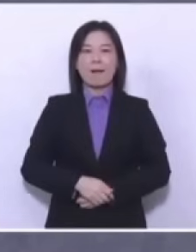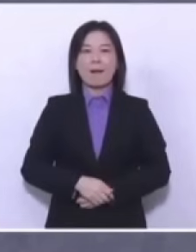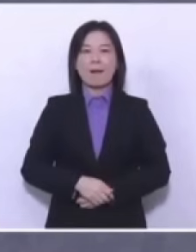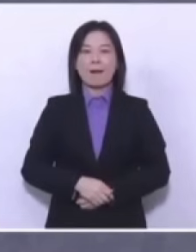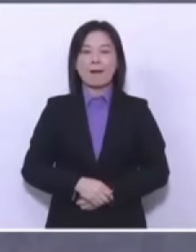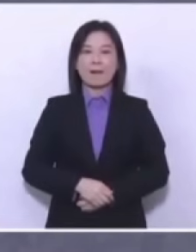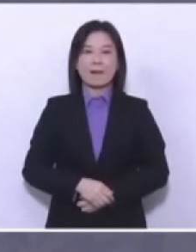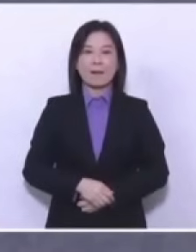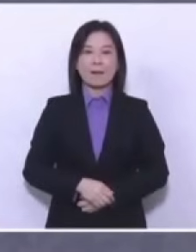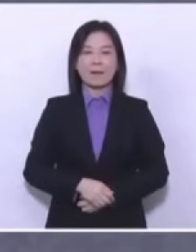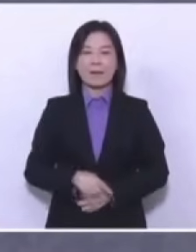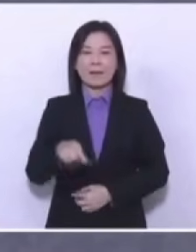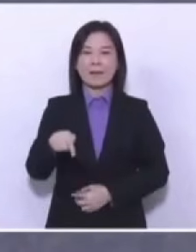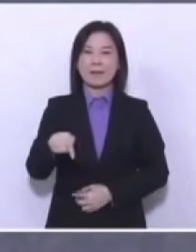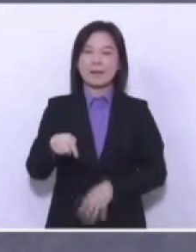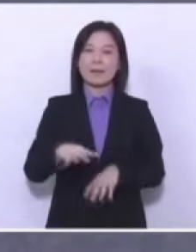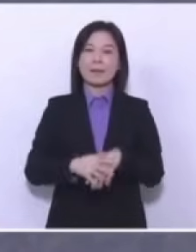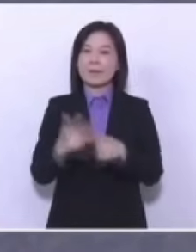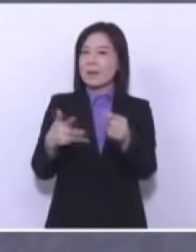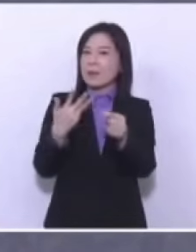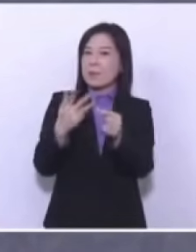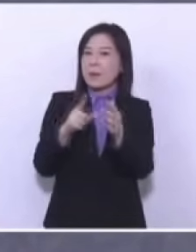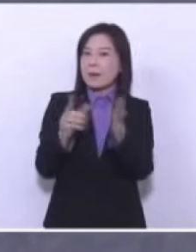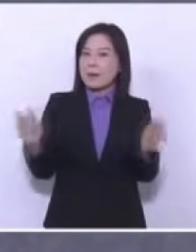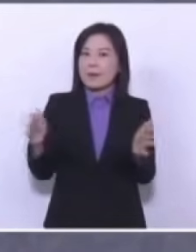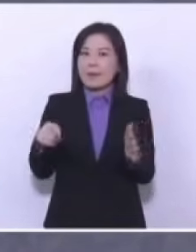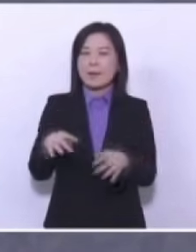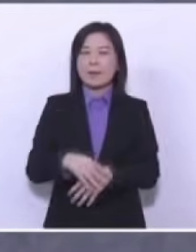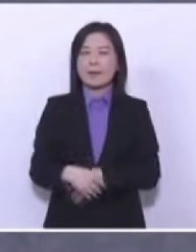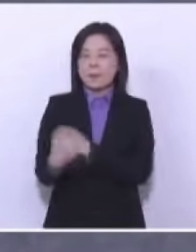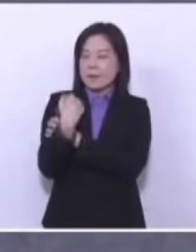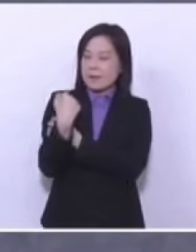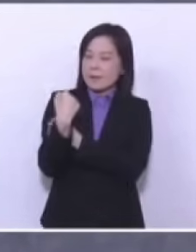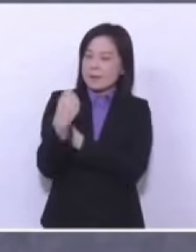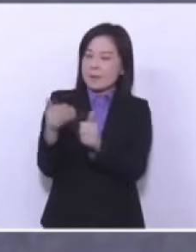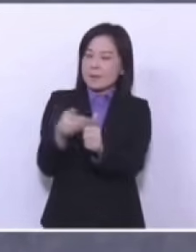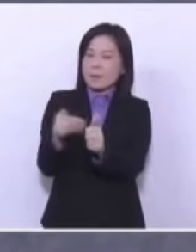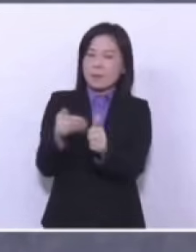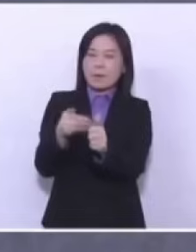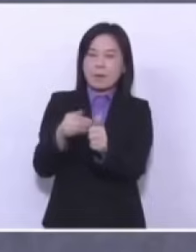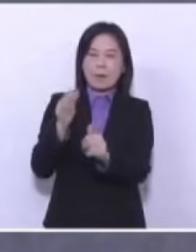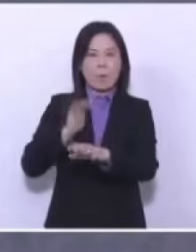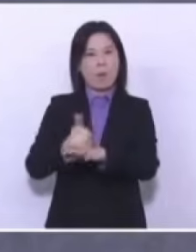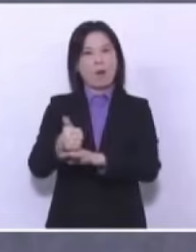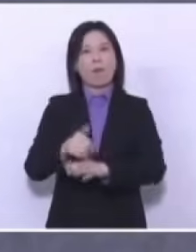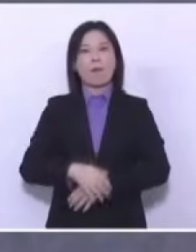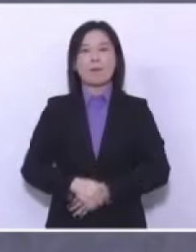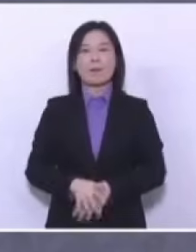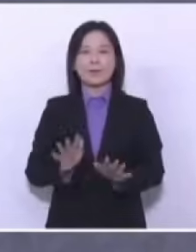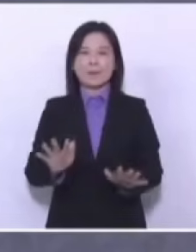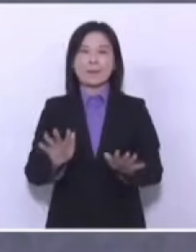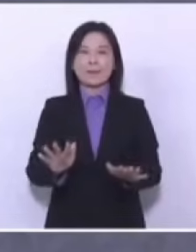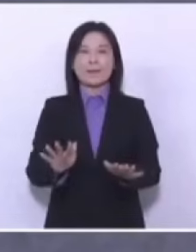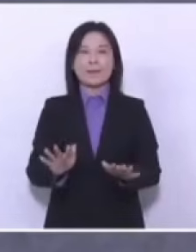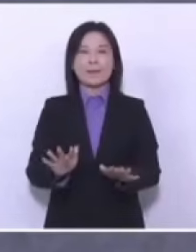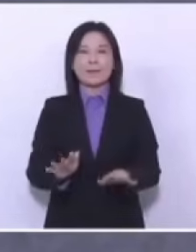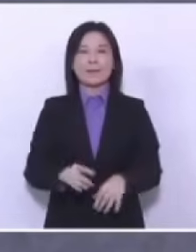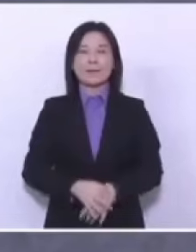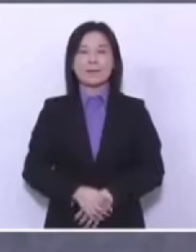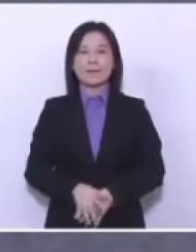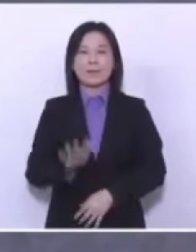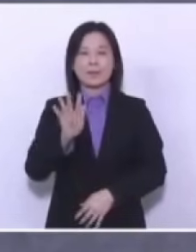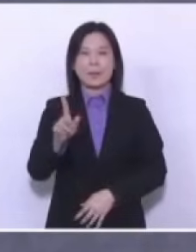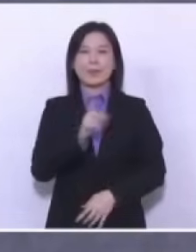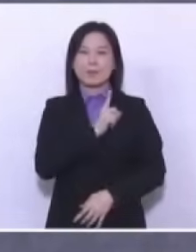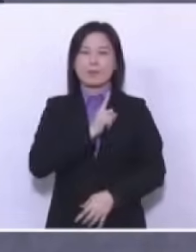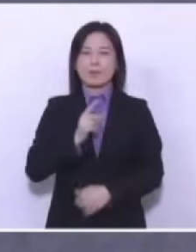这八年的时间下来，我们积极的培养治国的人才，现在我们也有了自